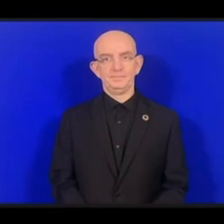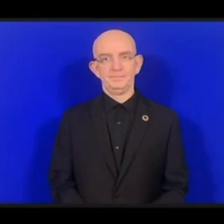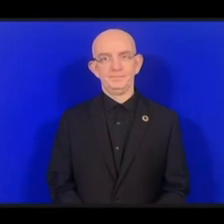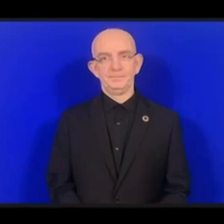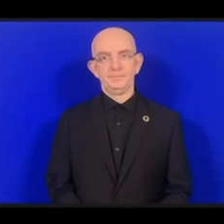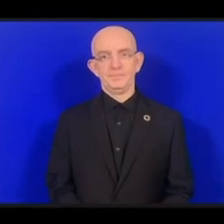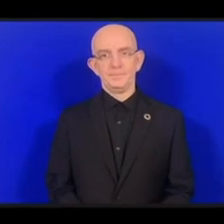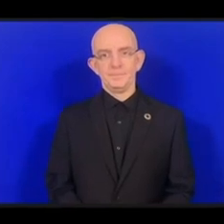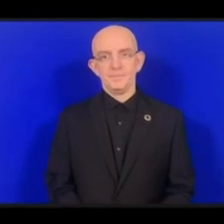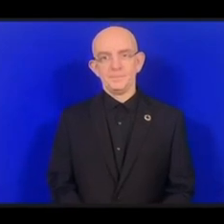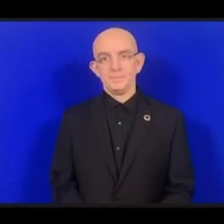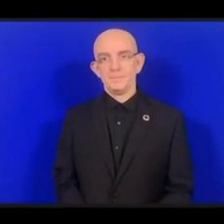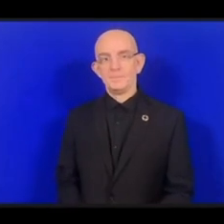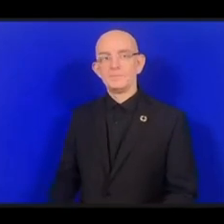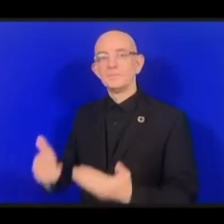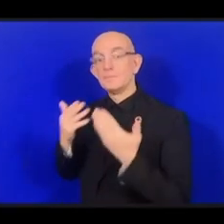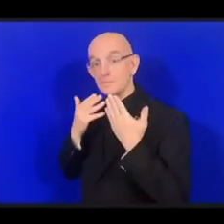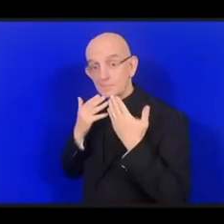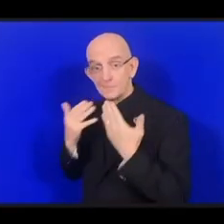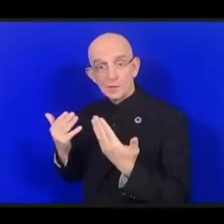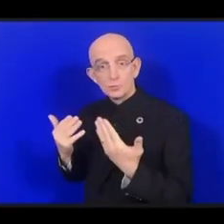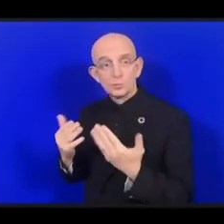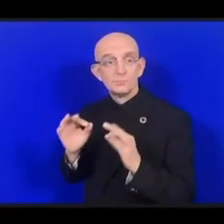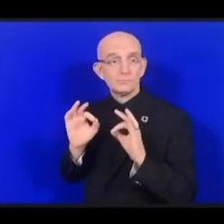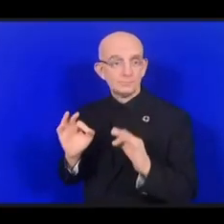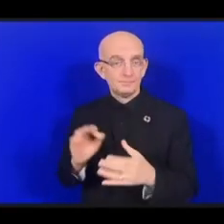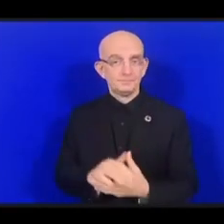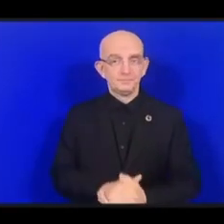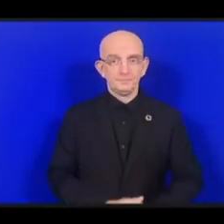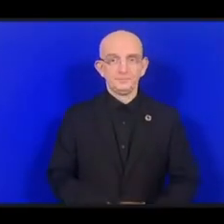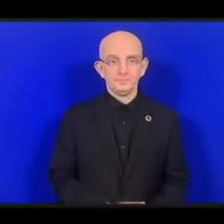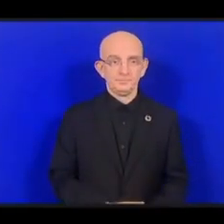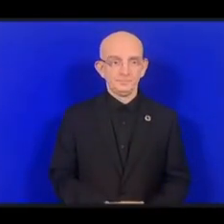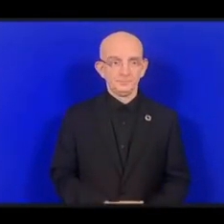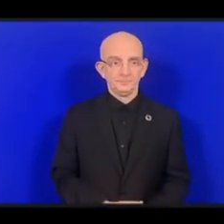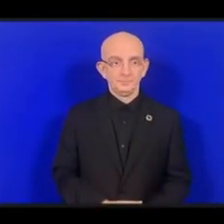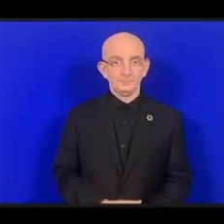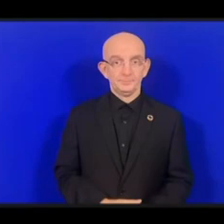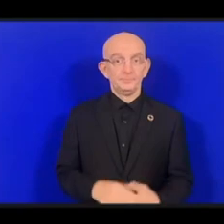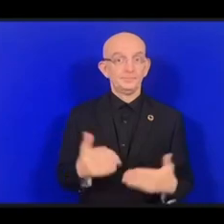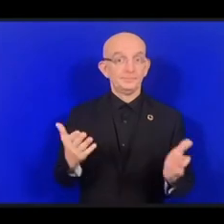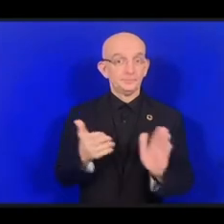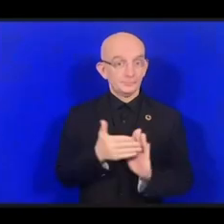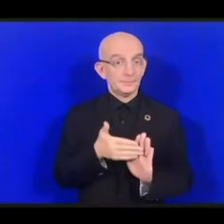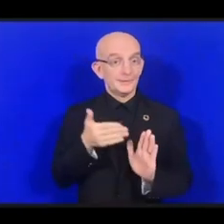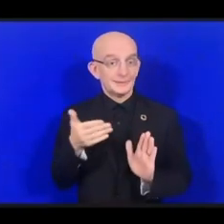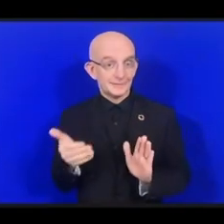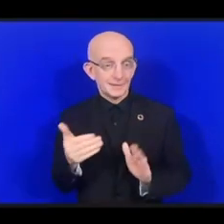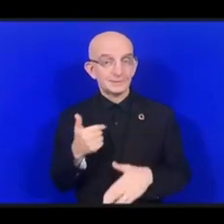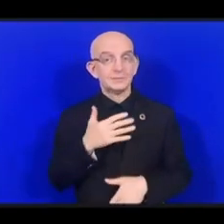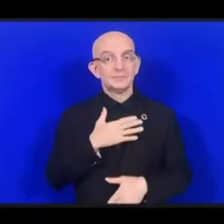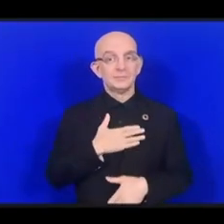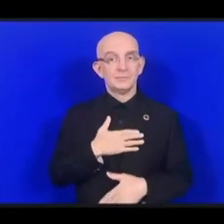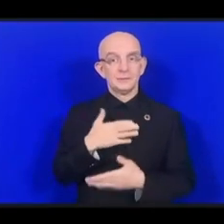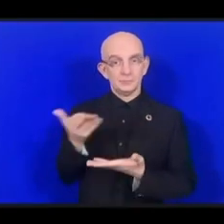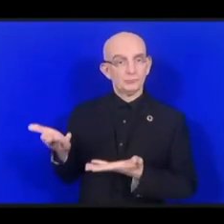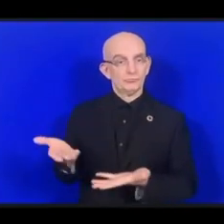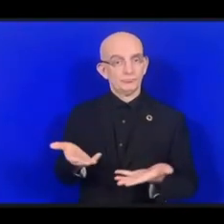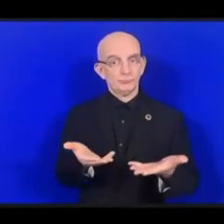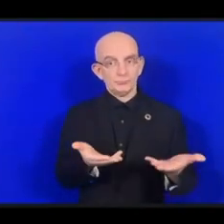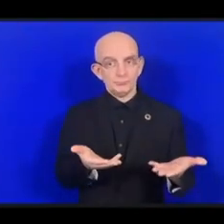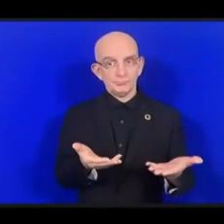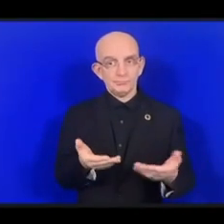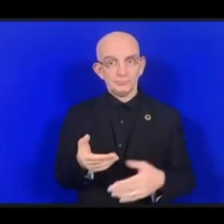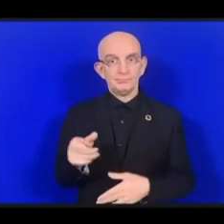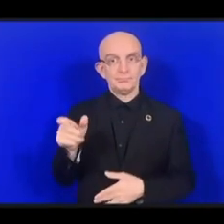المحليه الان ادعو السيد سيدريك فروليك رئيس لجنه الرقابه